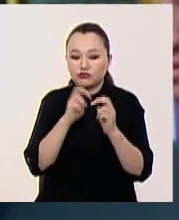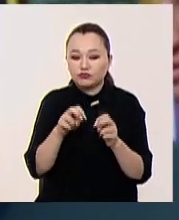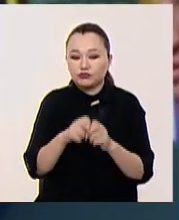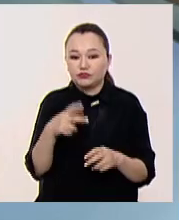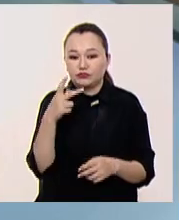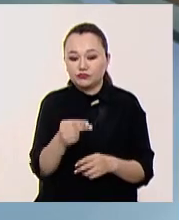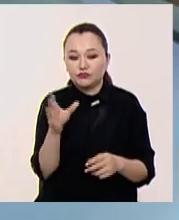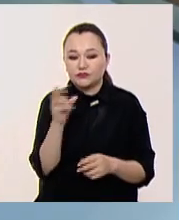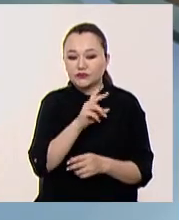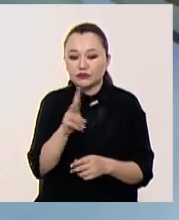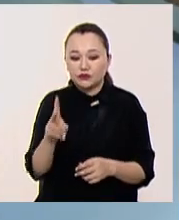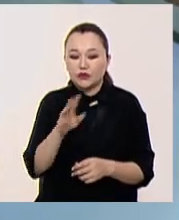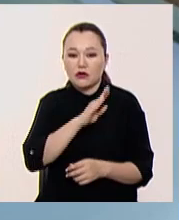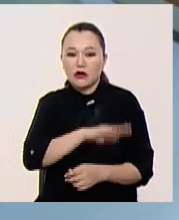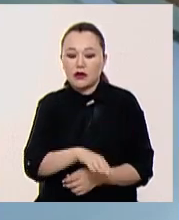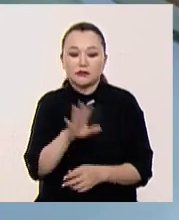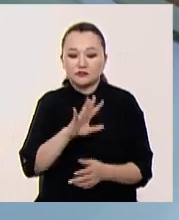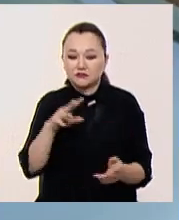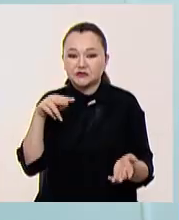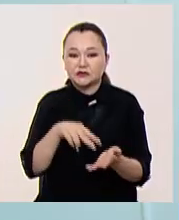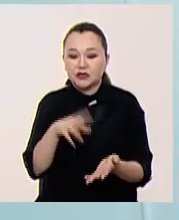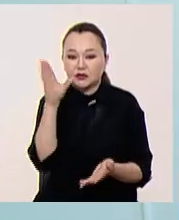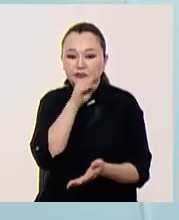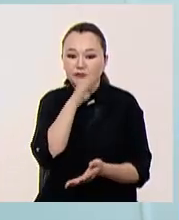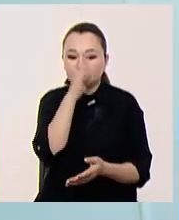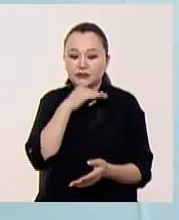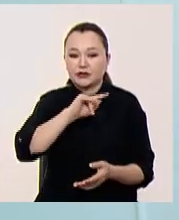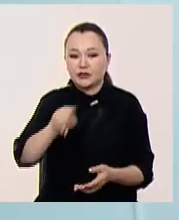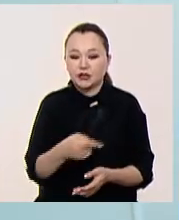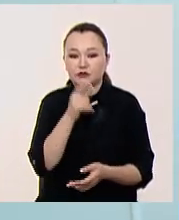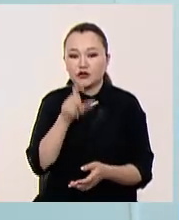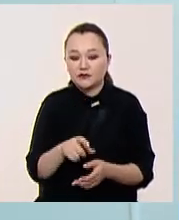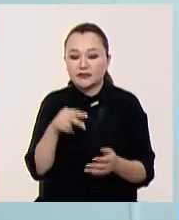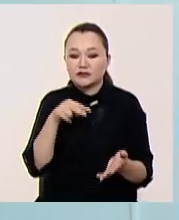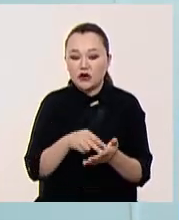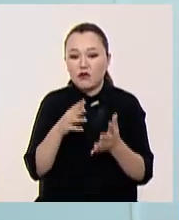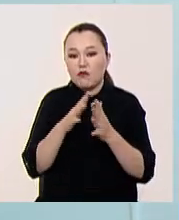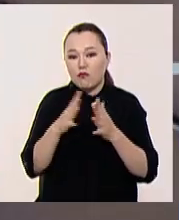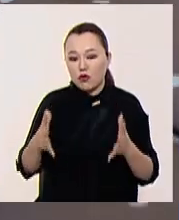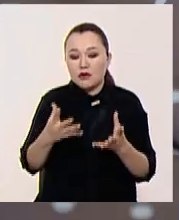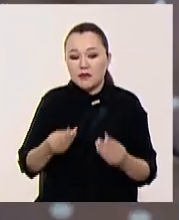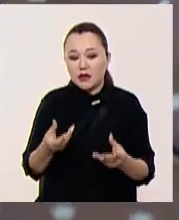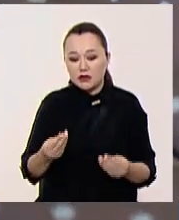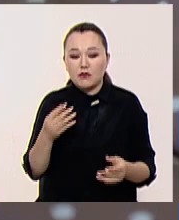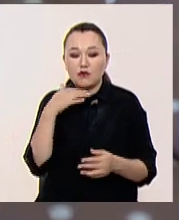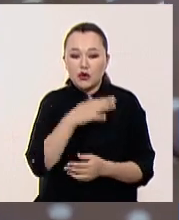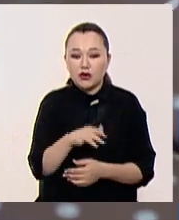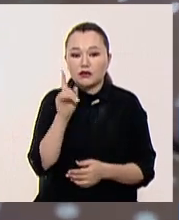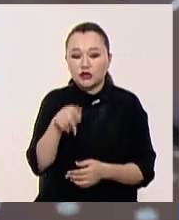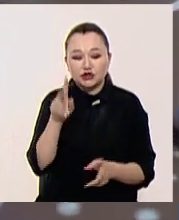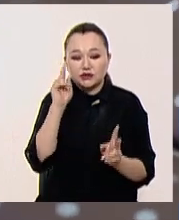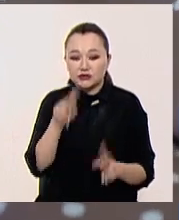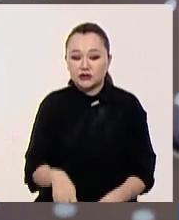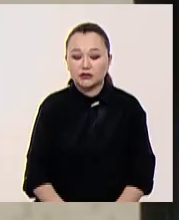многим отчаявшимся стать родителями. Тем более, что требования к претендентам стали более лояльными, а многие об этом не